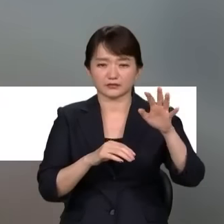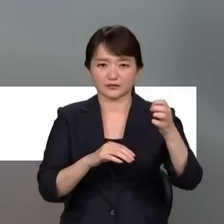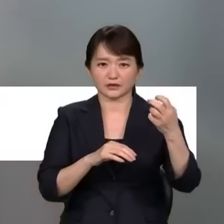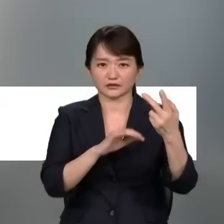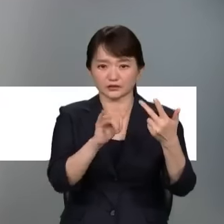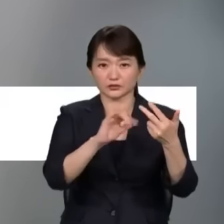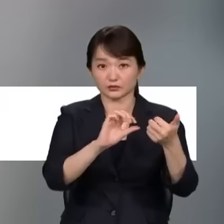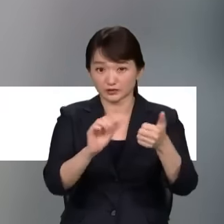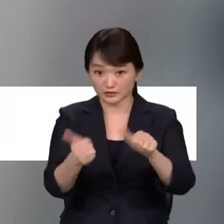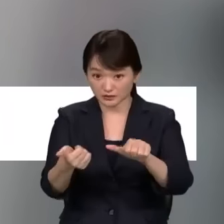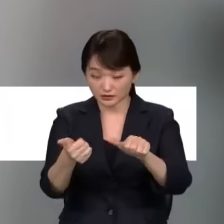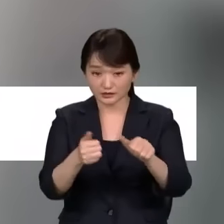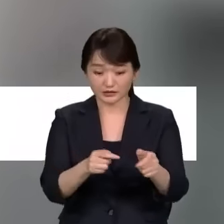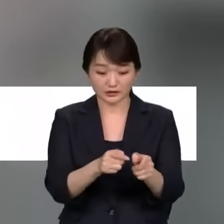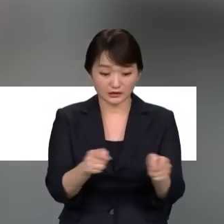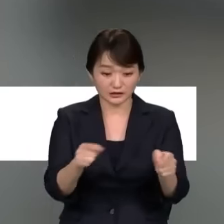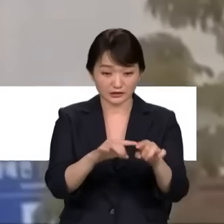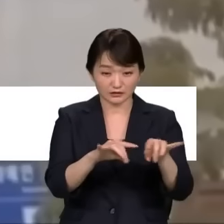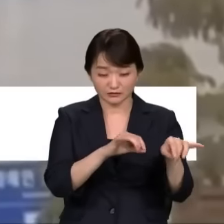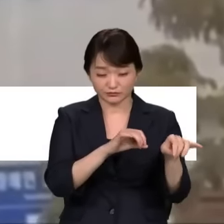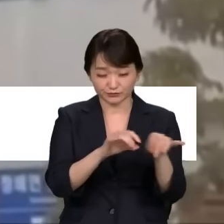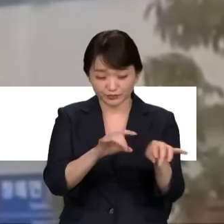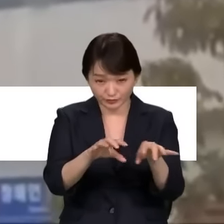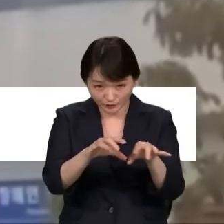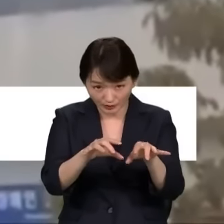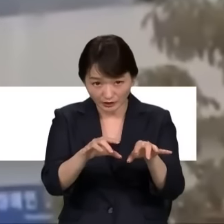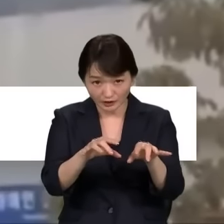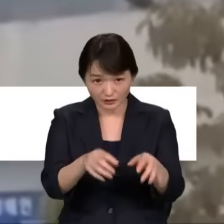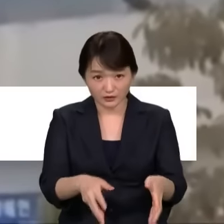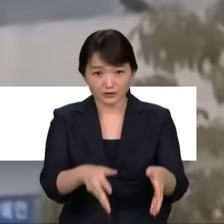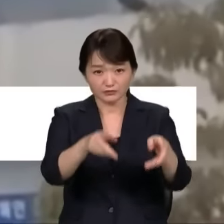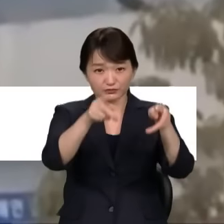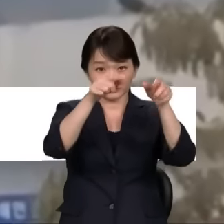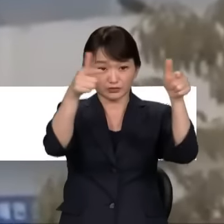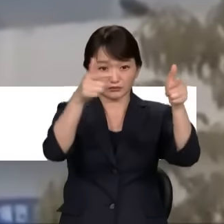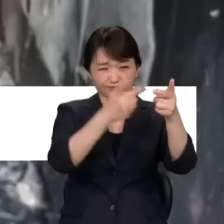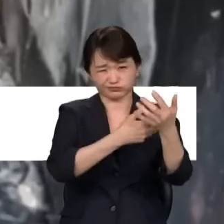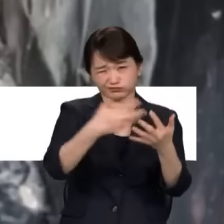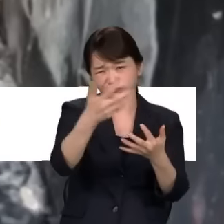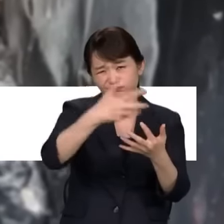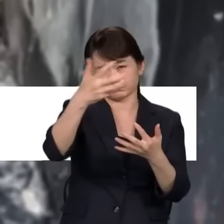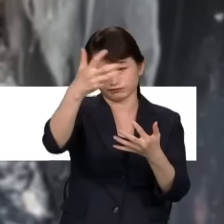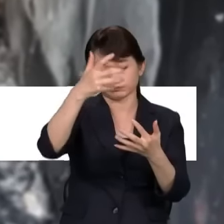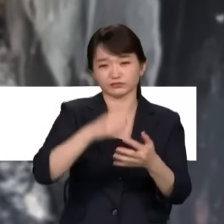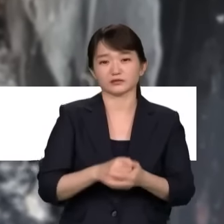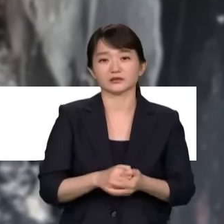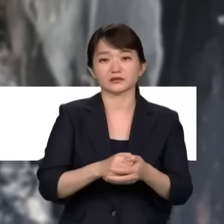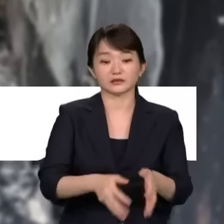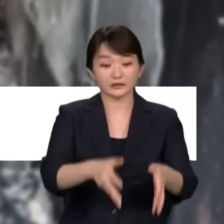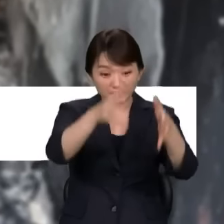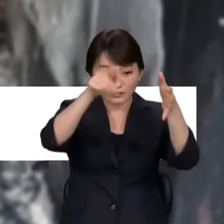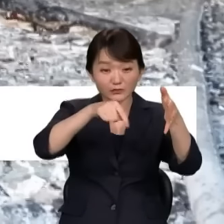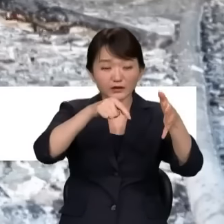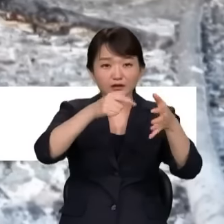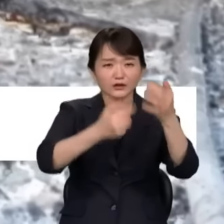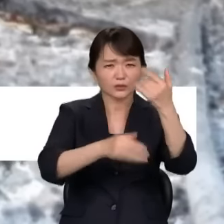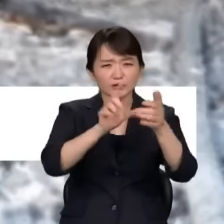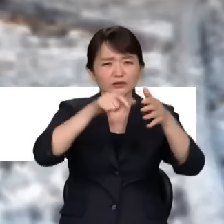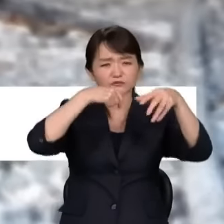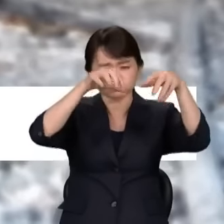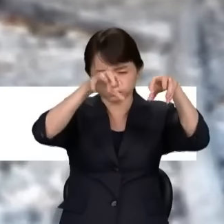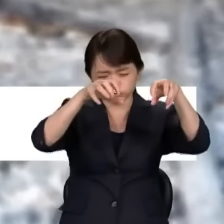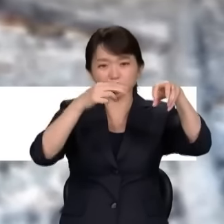1층에서 전기 합선으로 시작된 작은 불이 6층 건물을 집어삼켰습니다. 건물엔 스프링클러가 없었습니다. 건물을